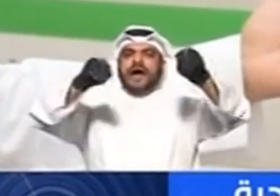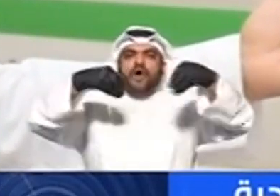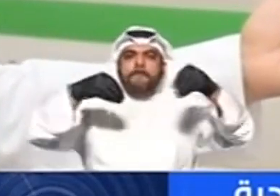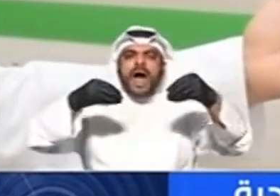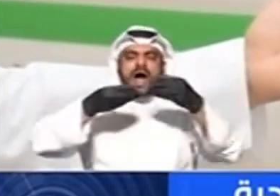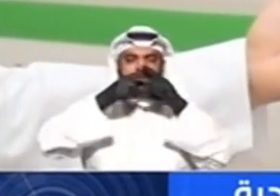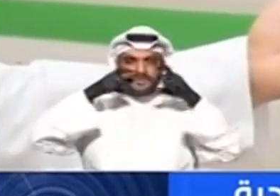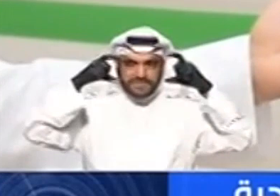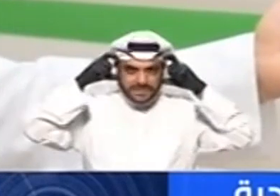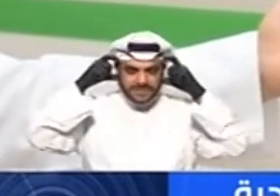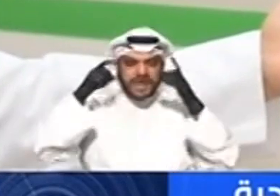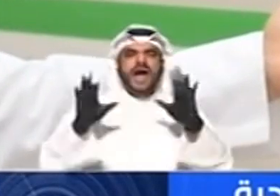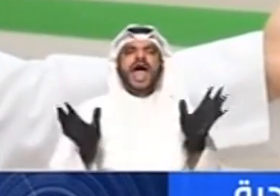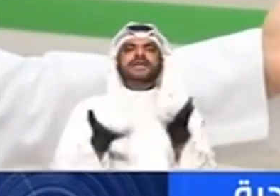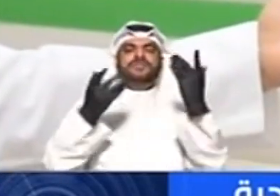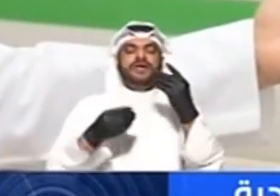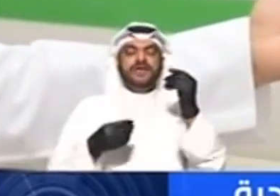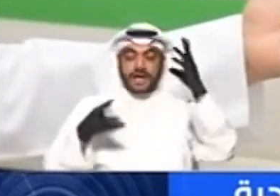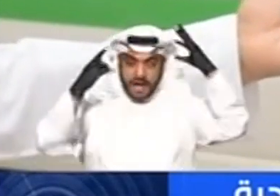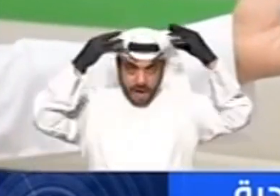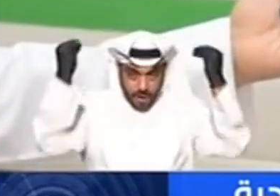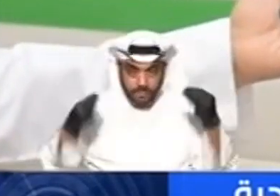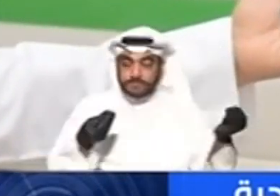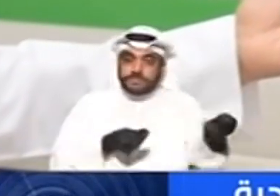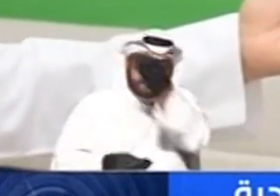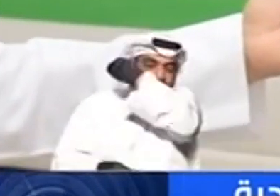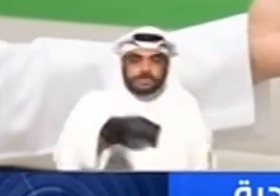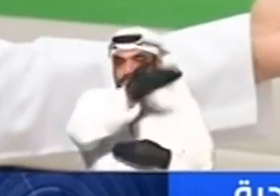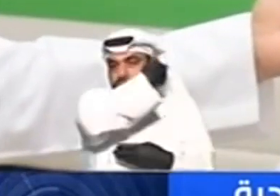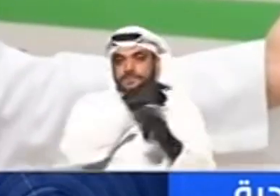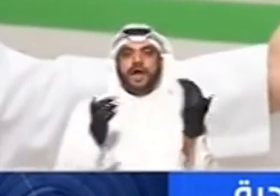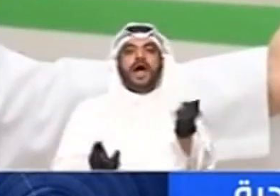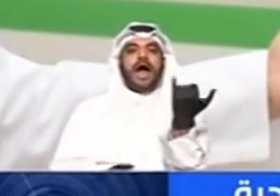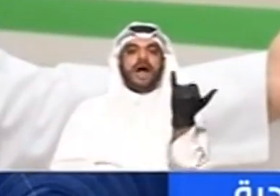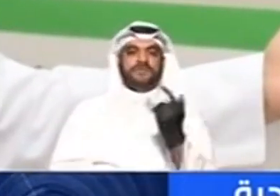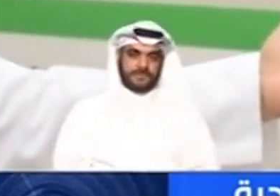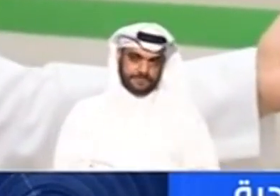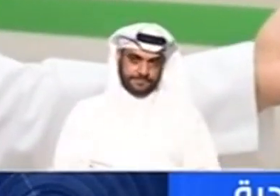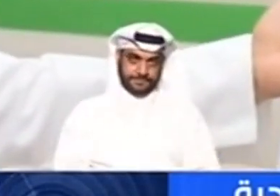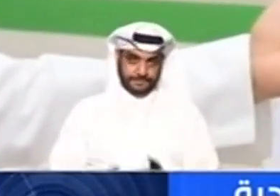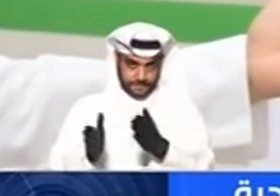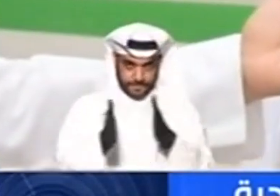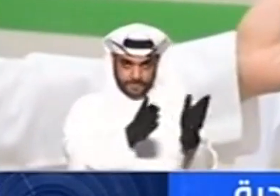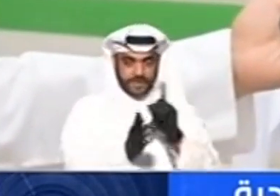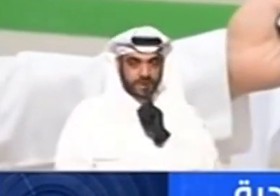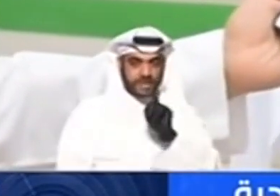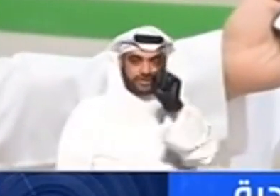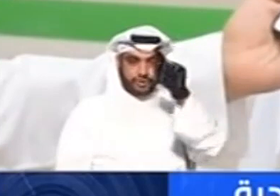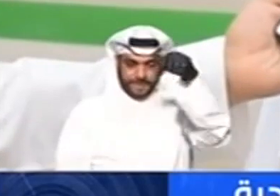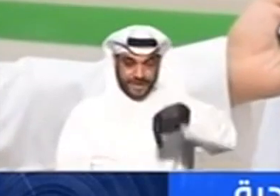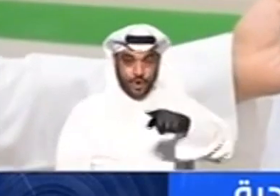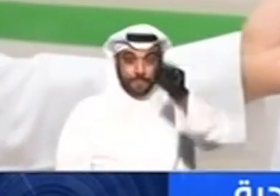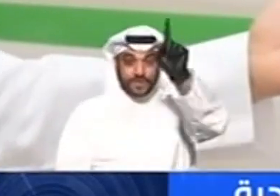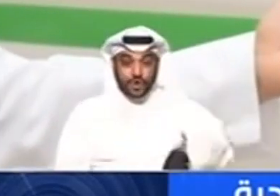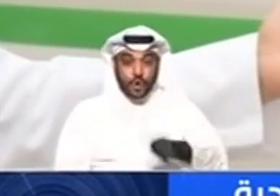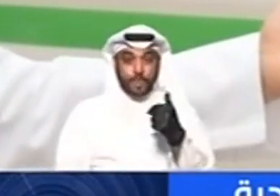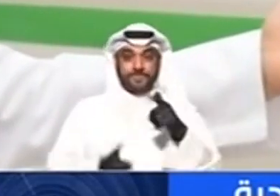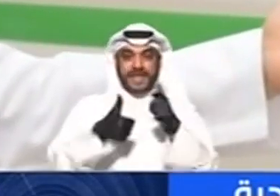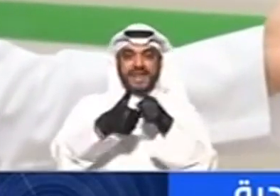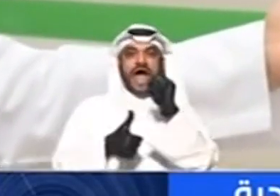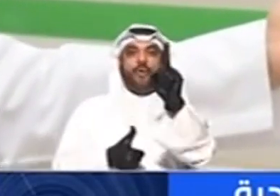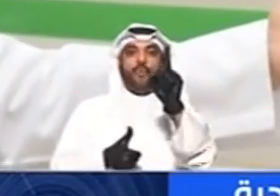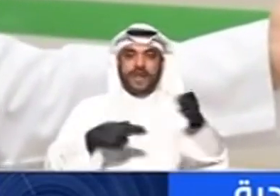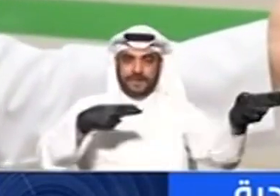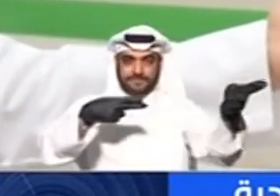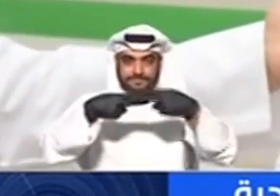كان بكمام أو أي وسيلة أخرى لتقليل انتقال العدوى في المجتمع. إن شاء الله طبعا إحنا اليوم في أول يوم بالحظر راح